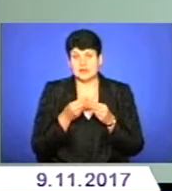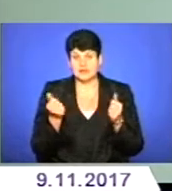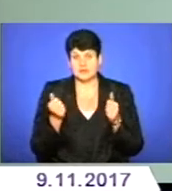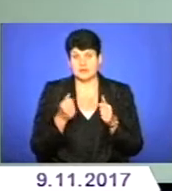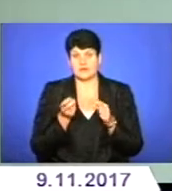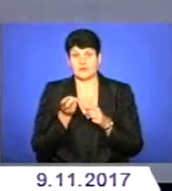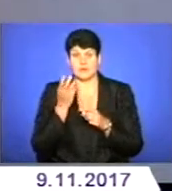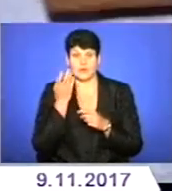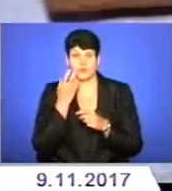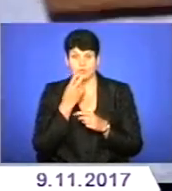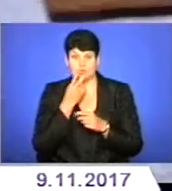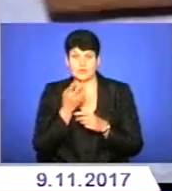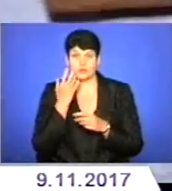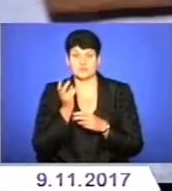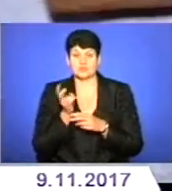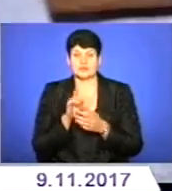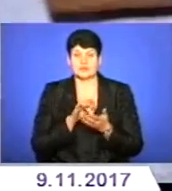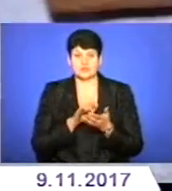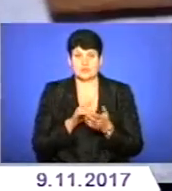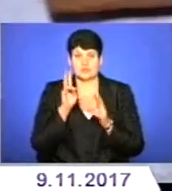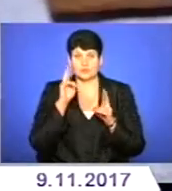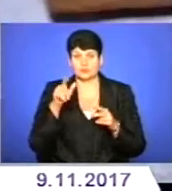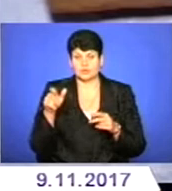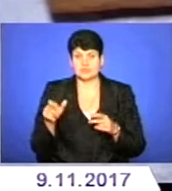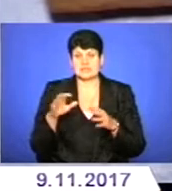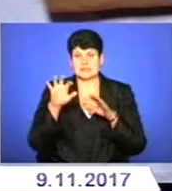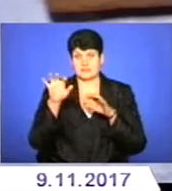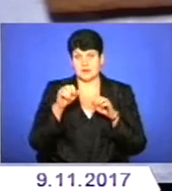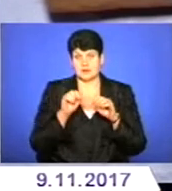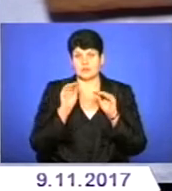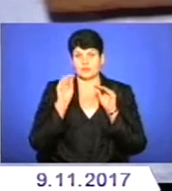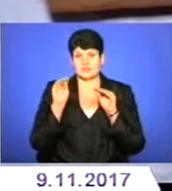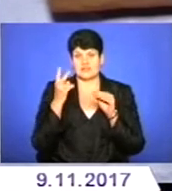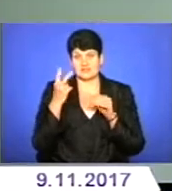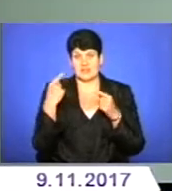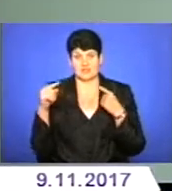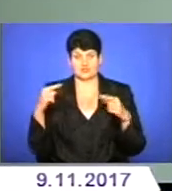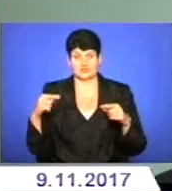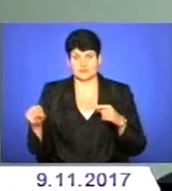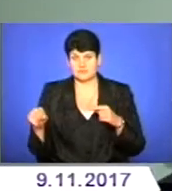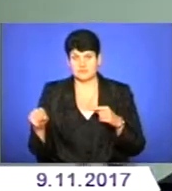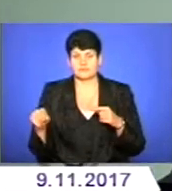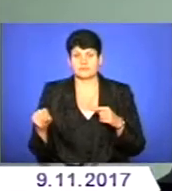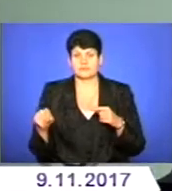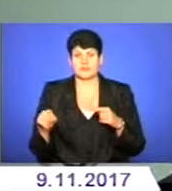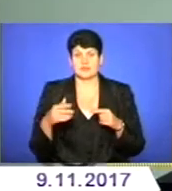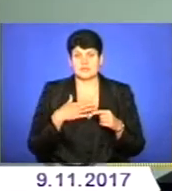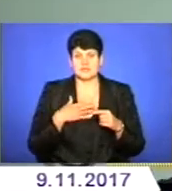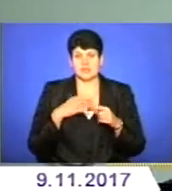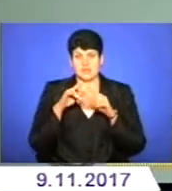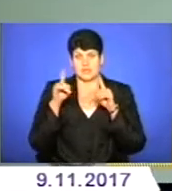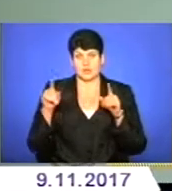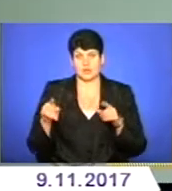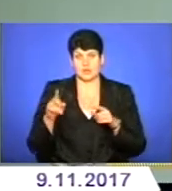За словами сільського голови, невідомі зняли ікону, а на її місце повісили 2 інших образи. Та ікона наша, вона з